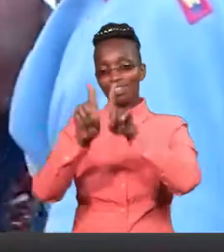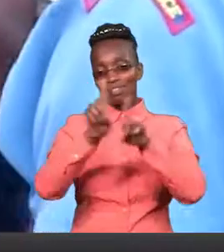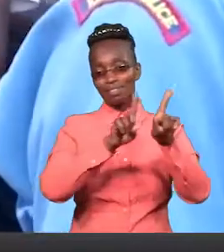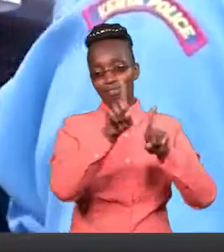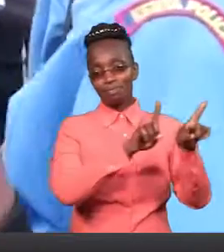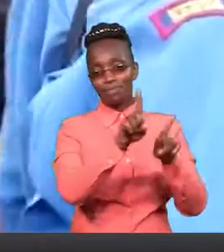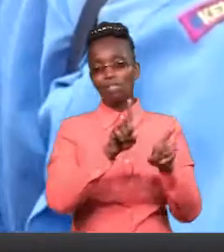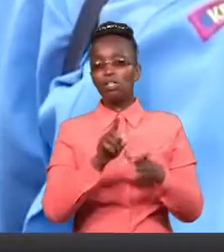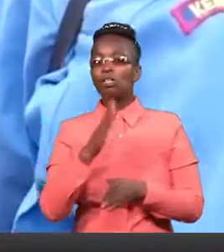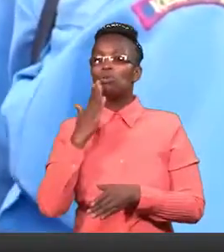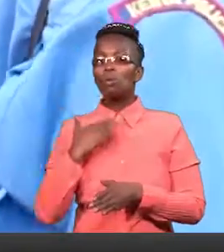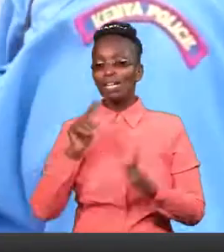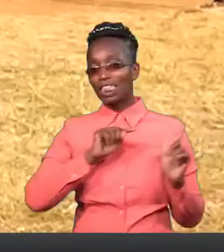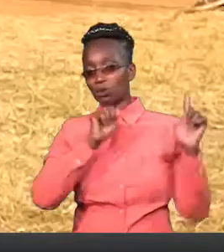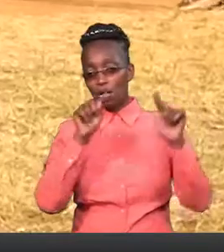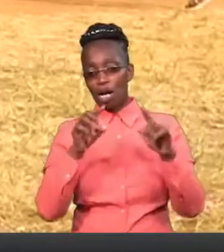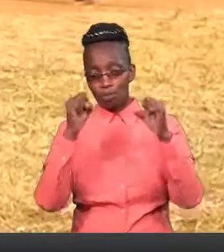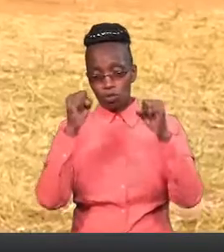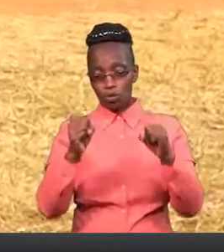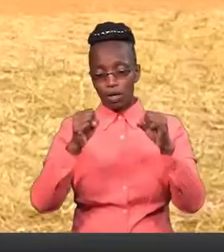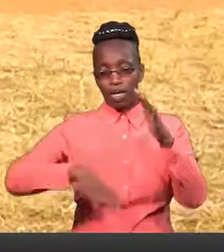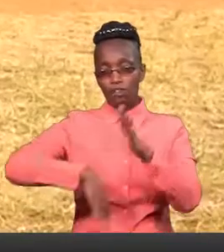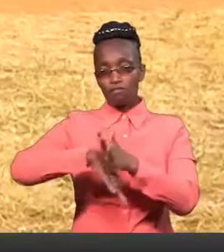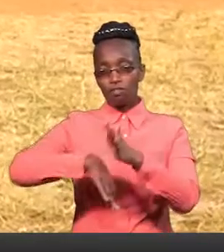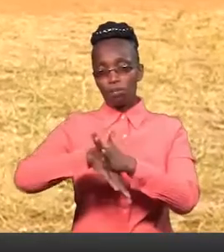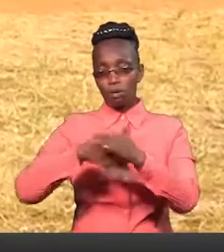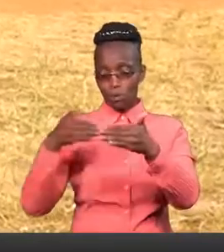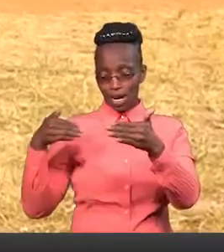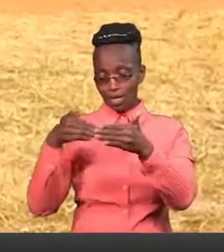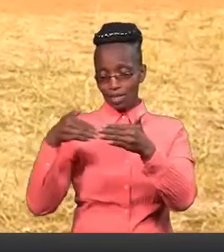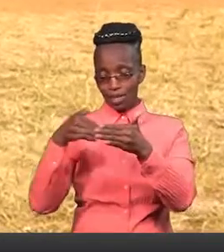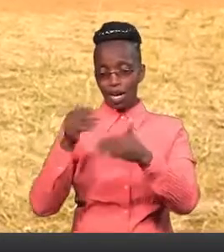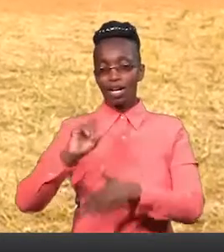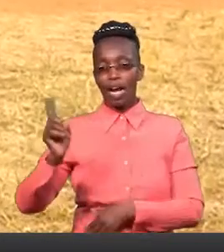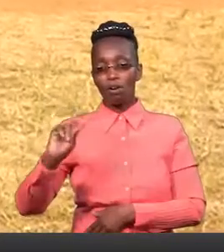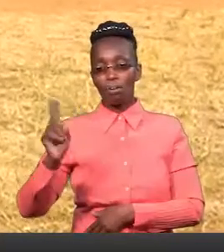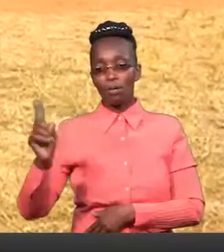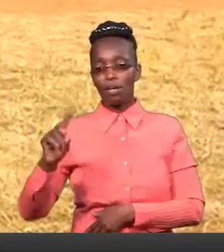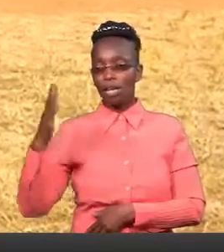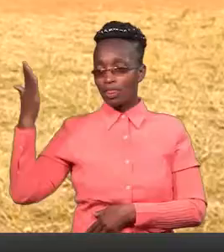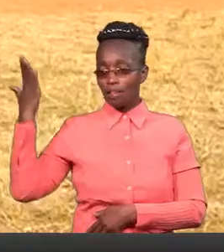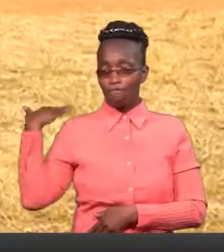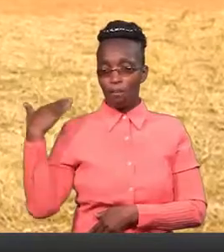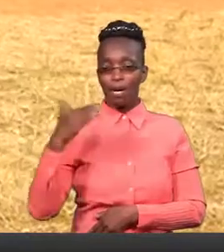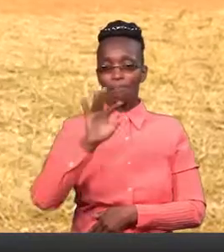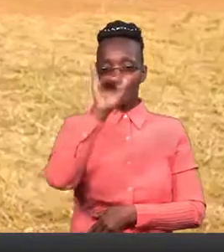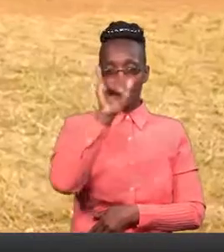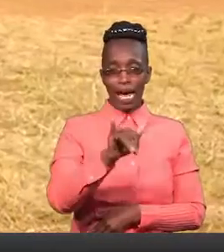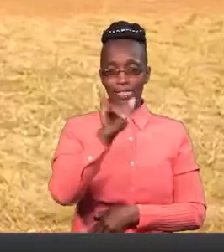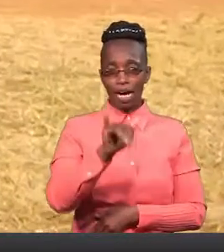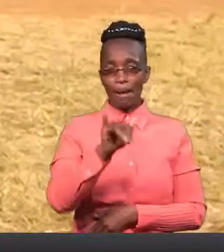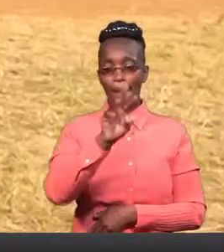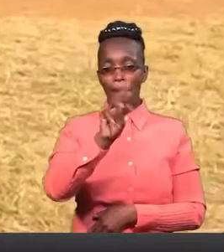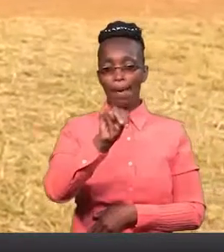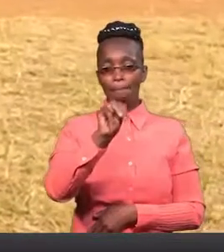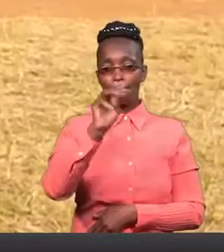in football. We are next to Nairobi. Aliyekuwa mbunge wa Yata, Francis Mwangangi, akitumia fursa hiyo kuahidi kufadhili